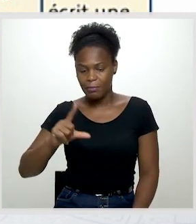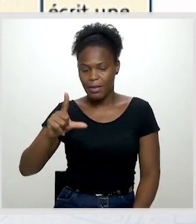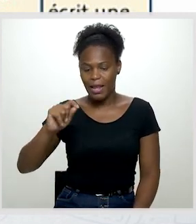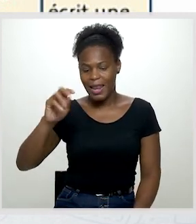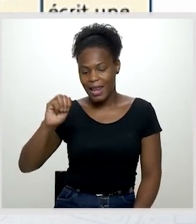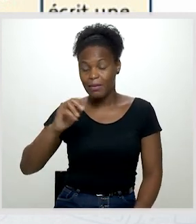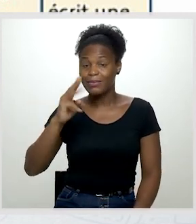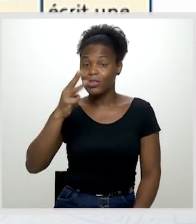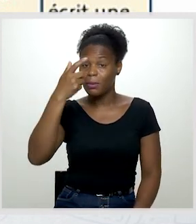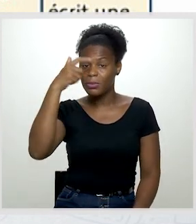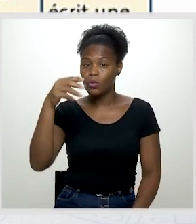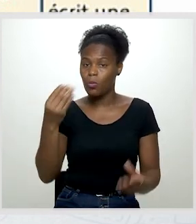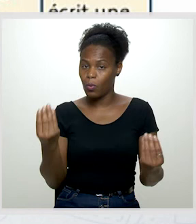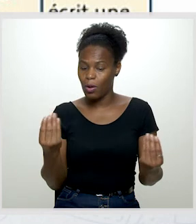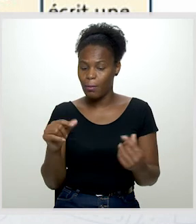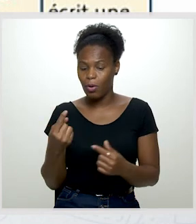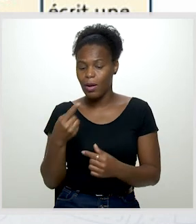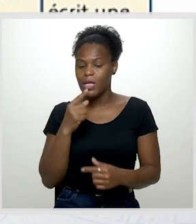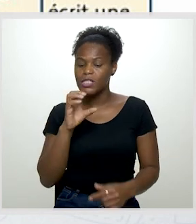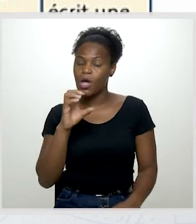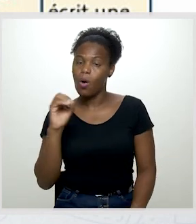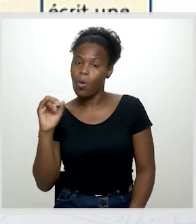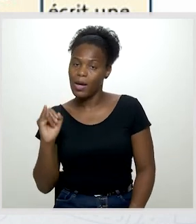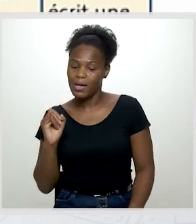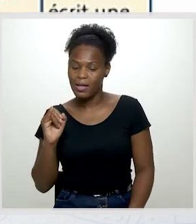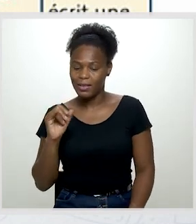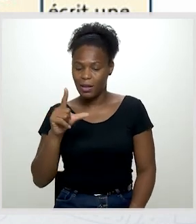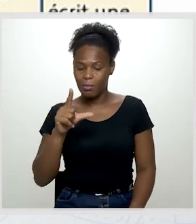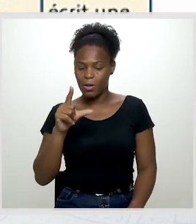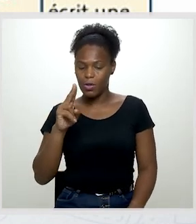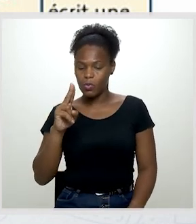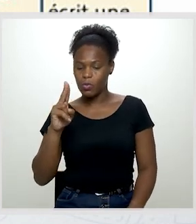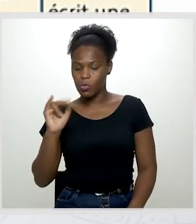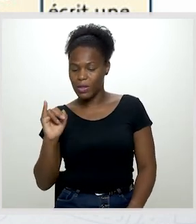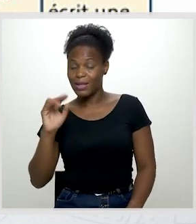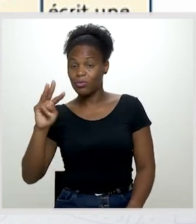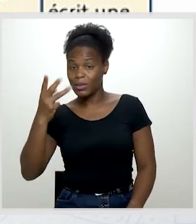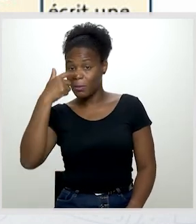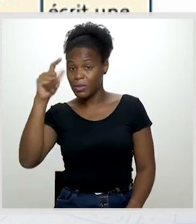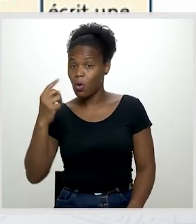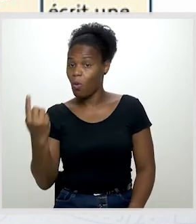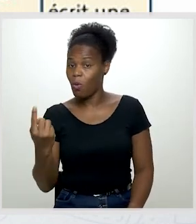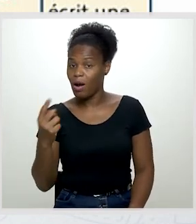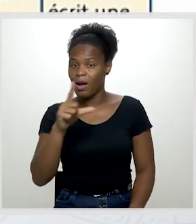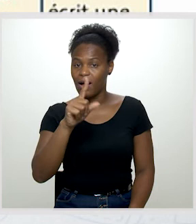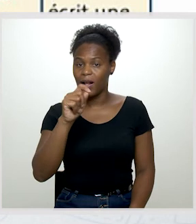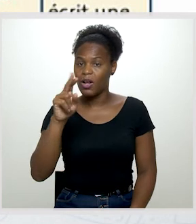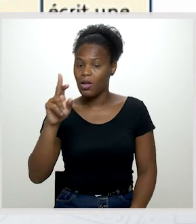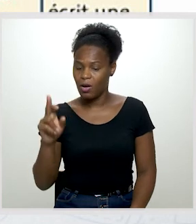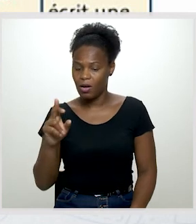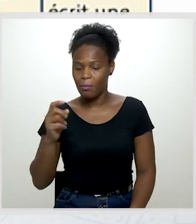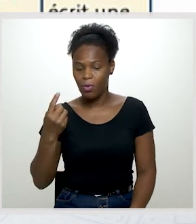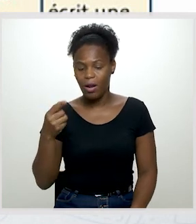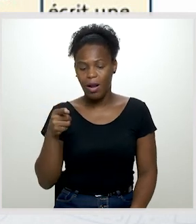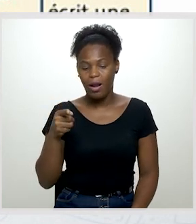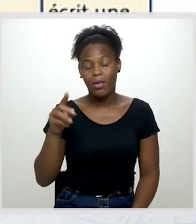les pour la troisième personne du pluriel. Et pour les pronoms COI, lui pour la troisième personne du singulier et